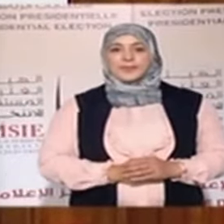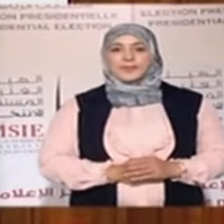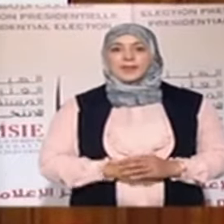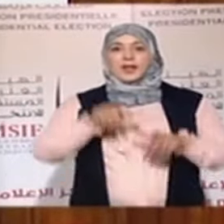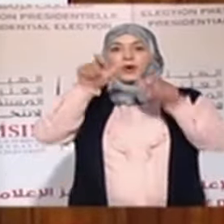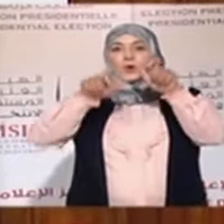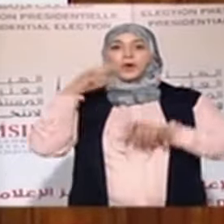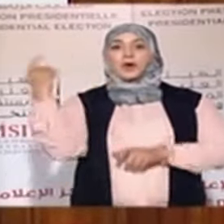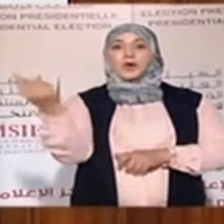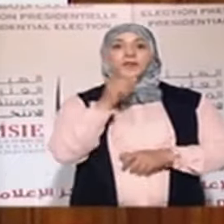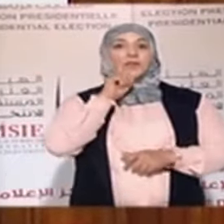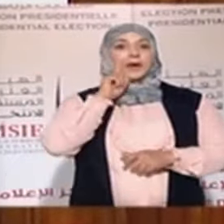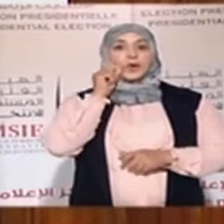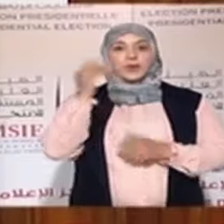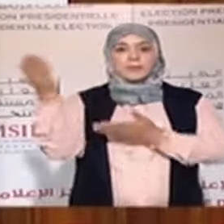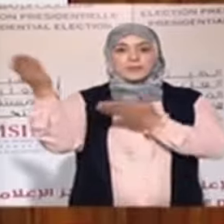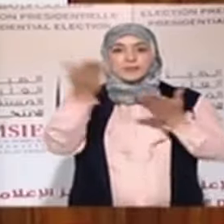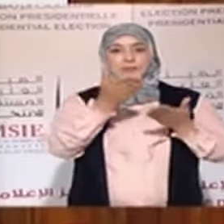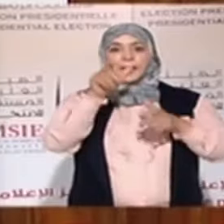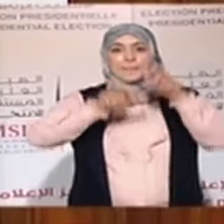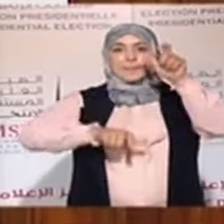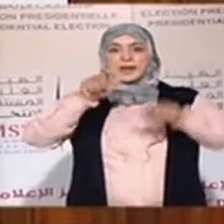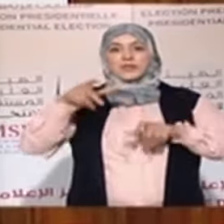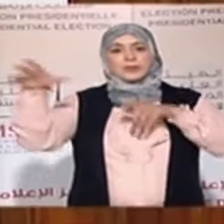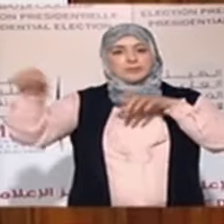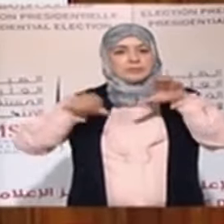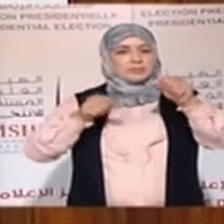حضرات السيدات والسادة ضيوفنا الكرام